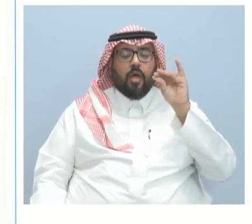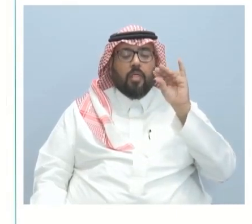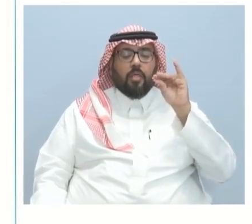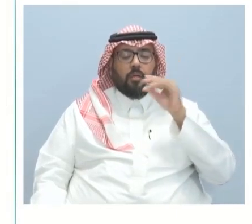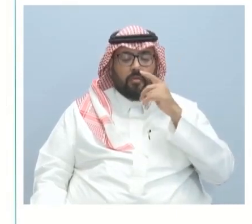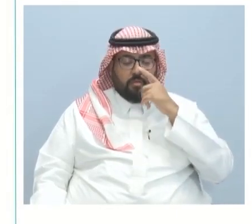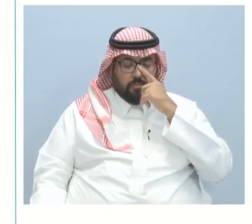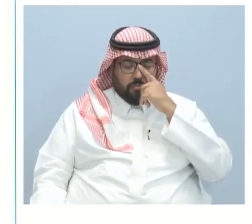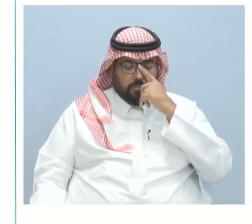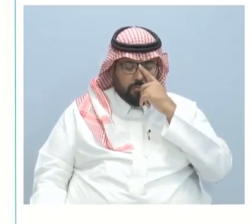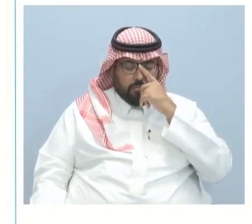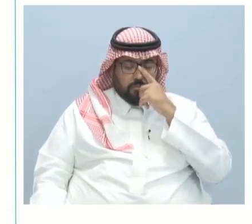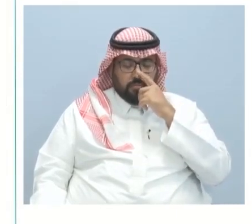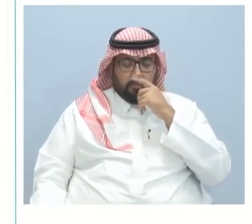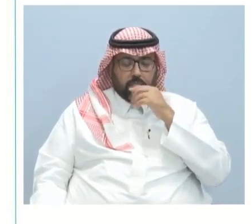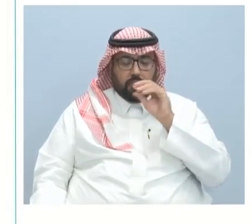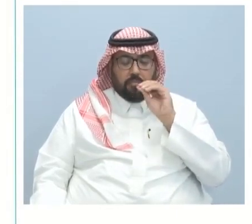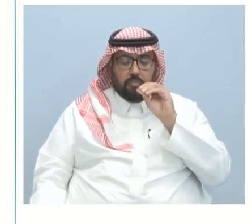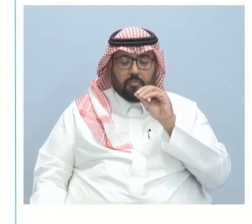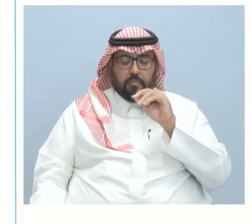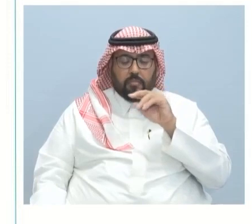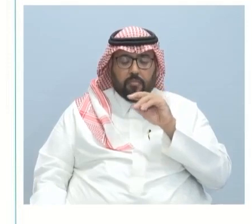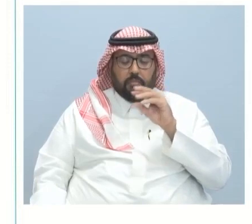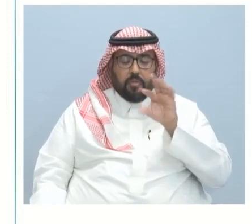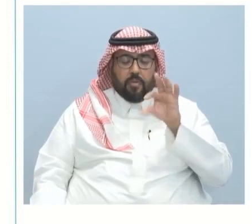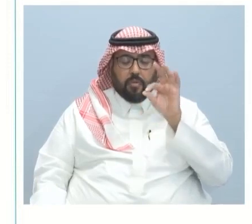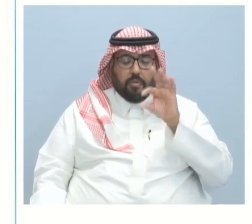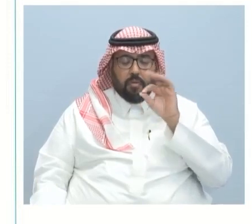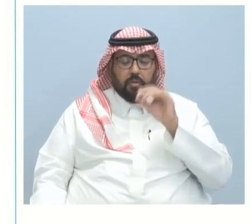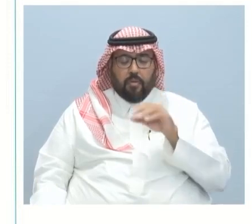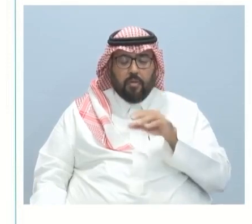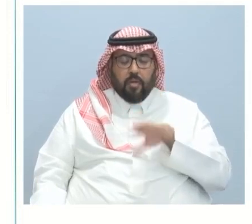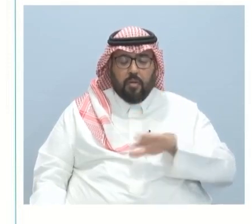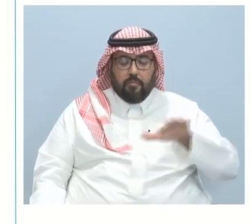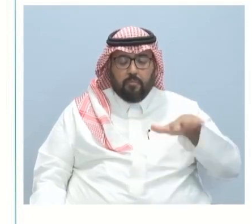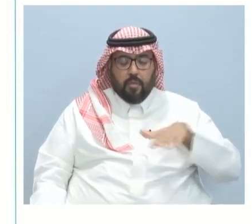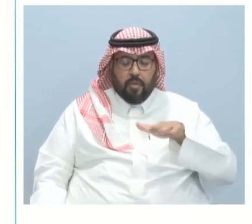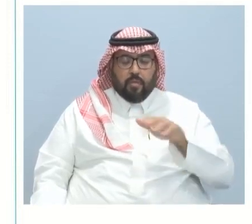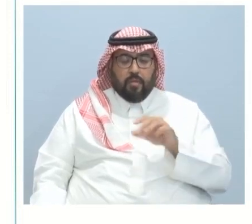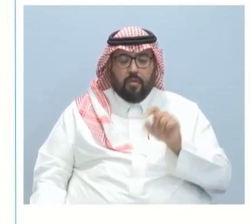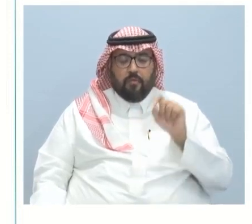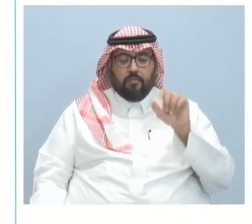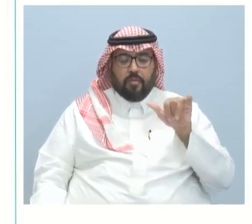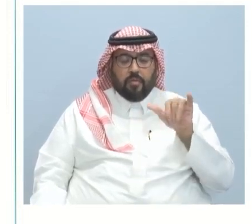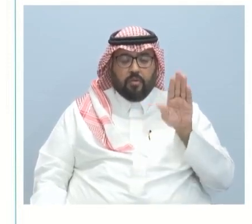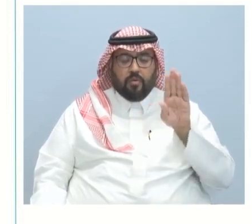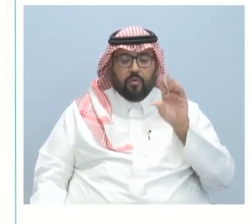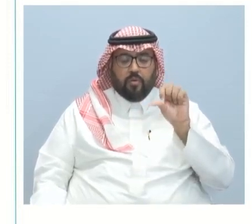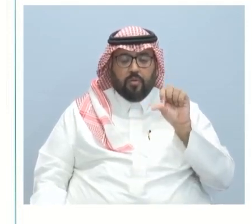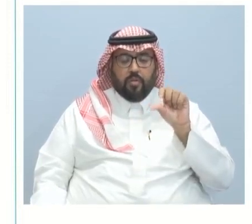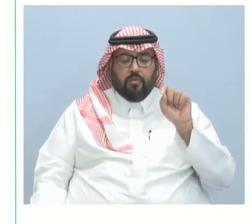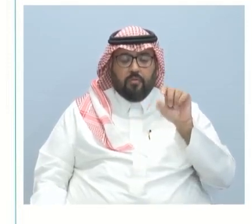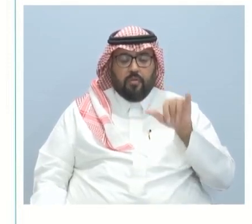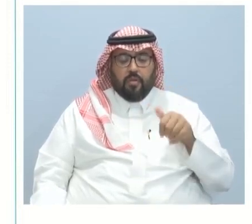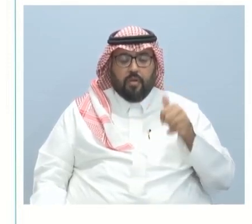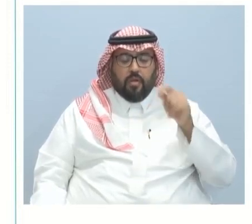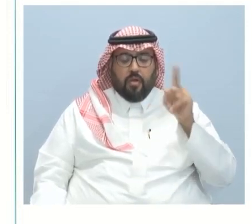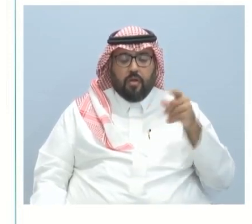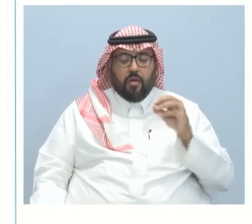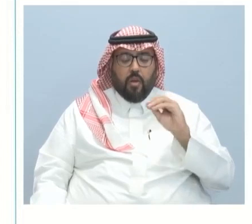الاخضر ايضا نستطيع باستخدام بيئه فيكس كود في ار رسم خطوط بالوان